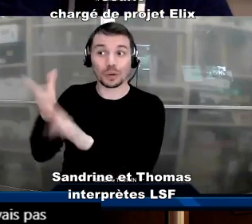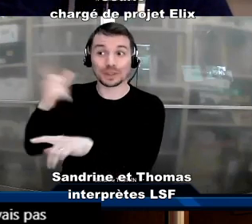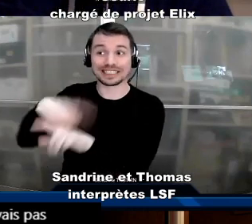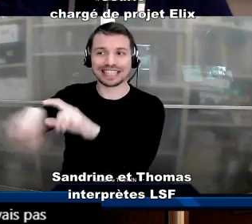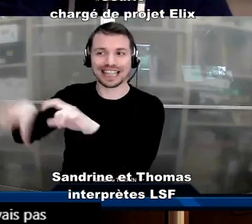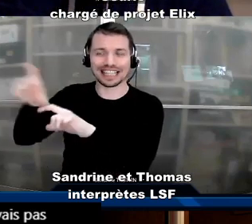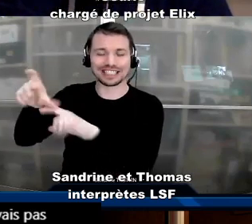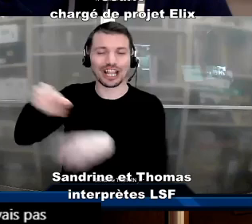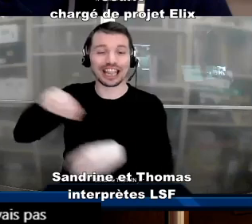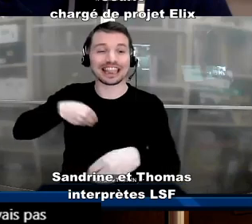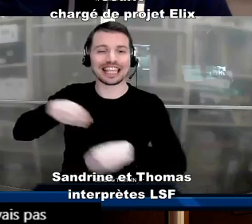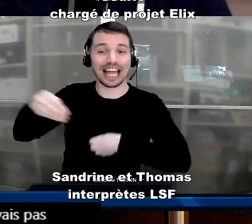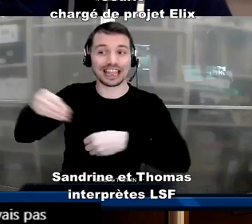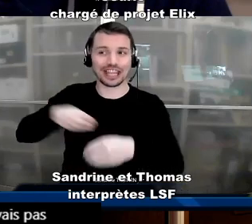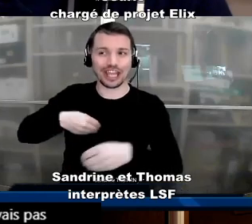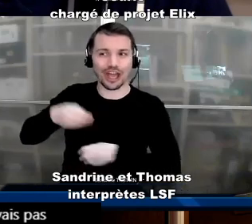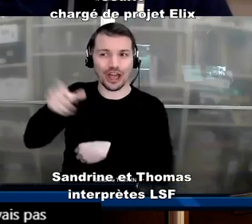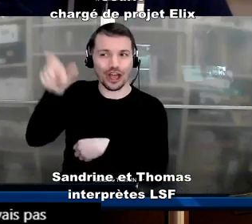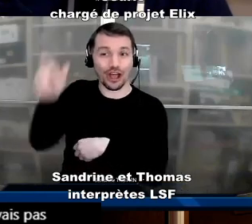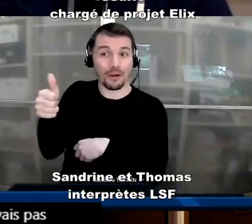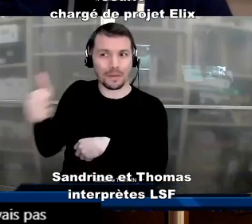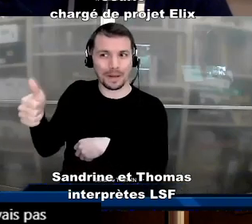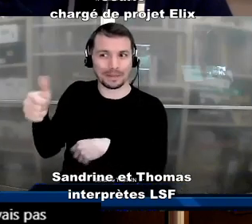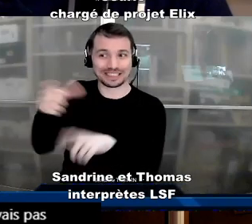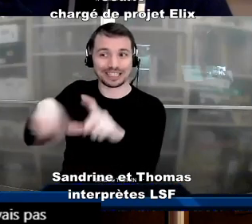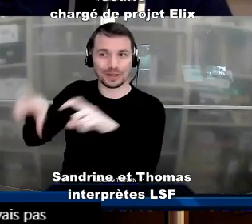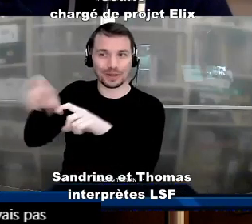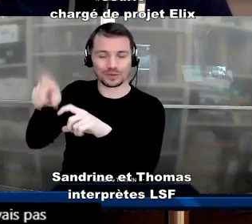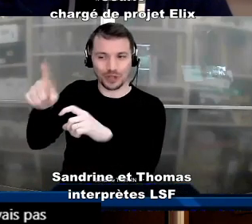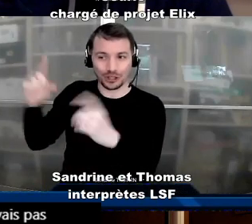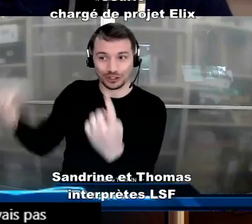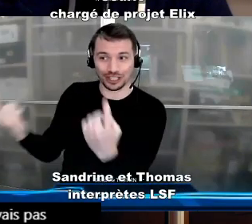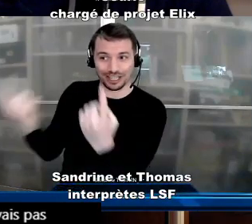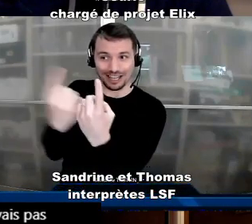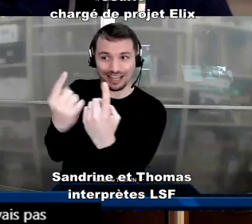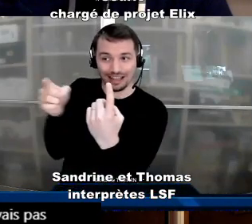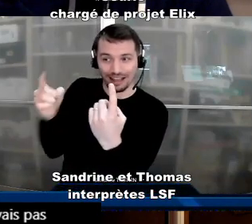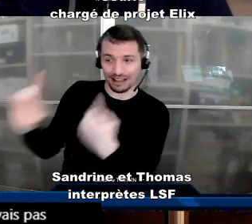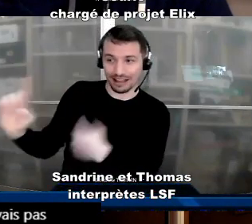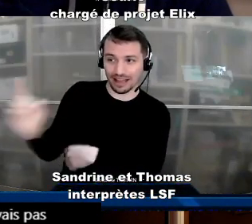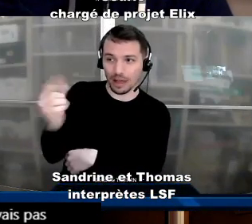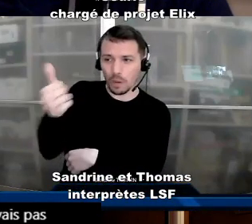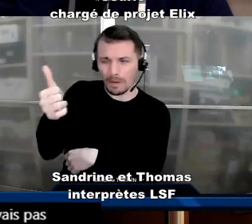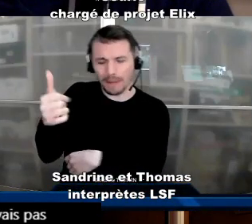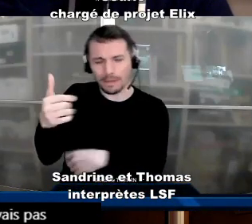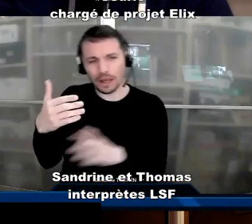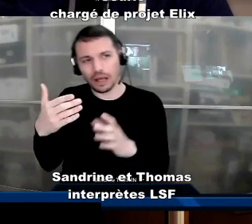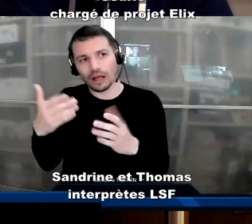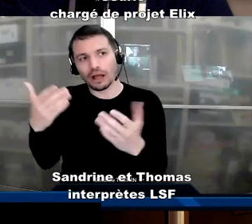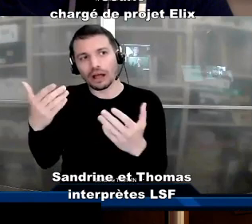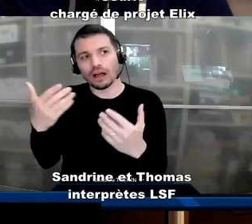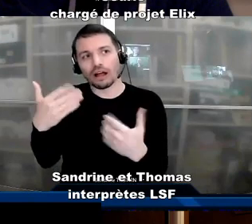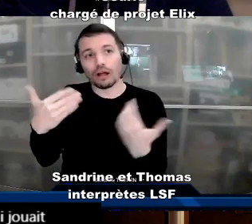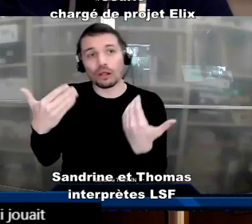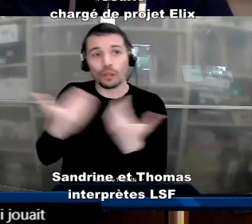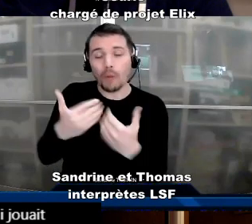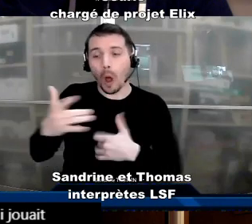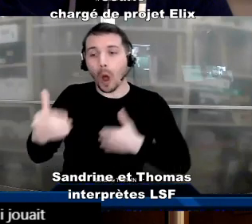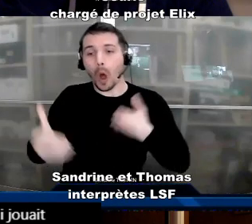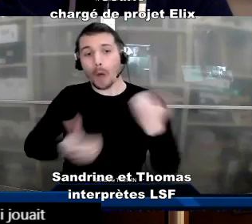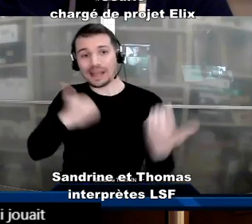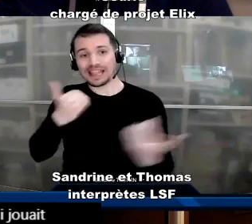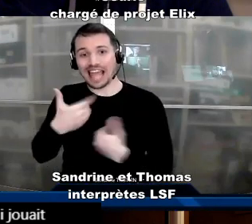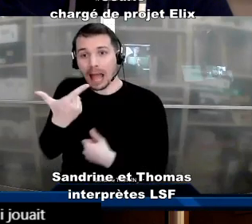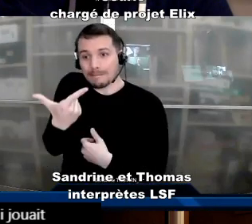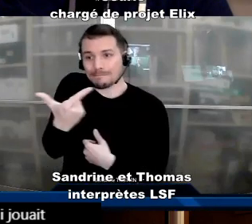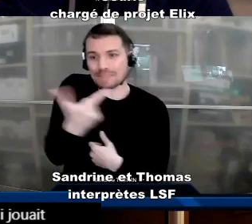directeur Simon Aurier. Et donc, à l'époque, il cherchait quelqu'un pour travailler en binôme avec ce comédien, notamment pour